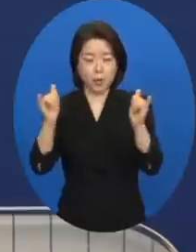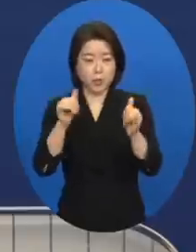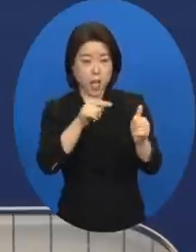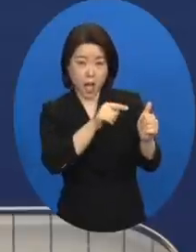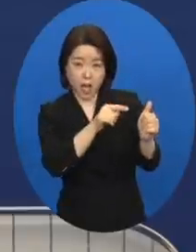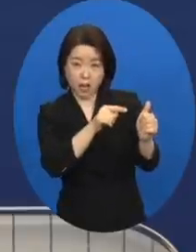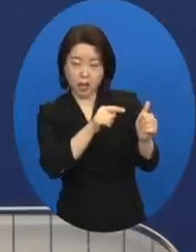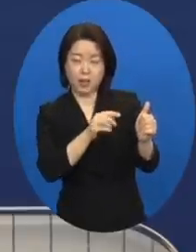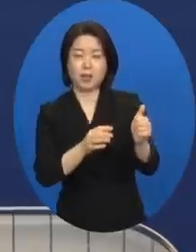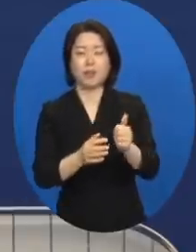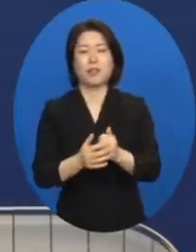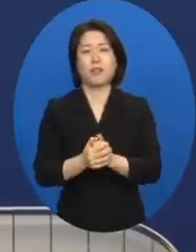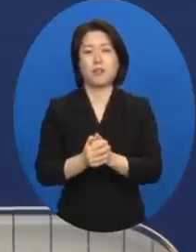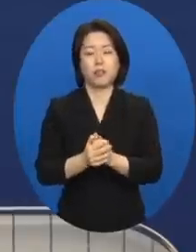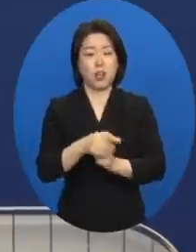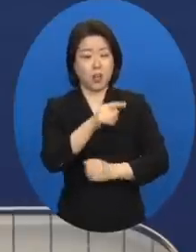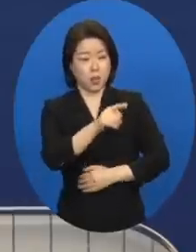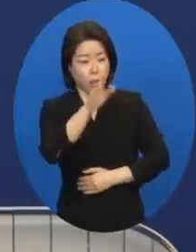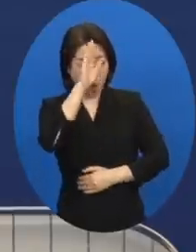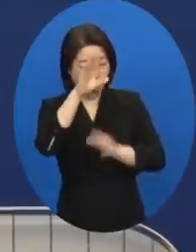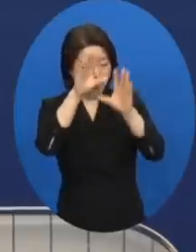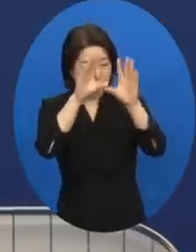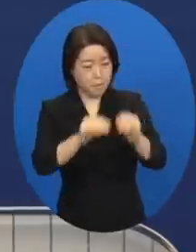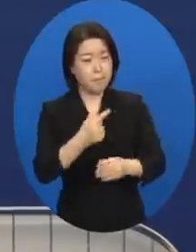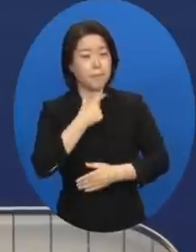병자에게 낫고자